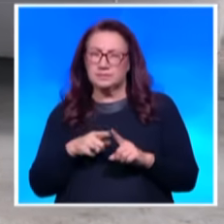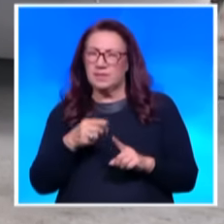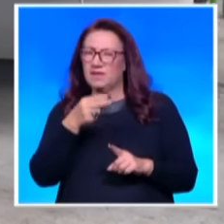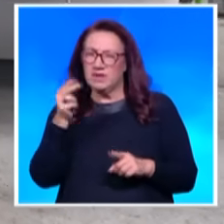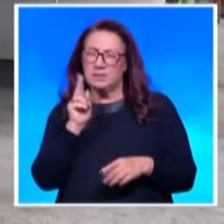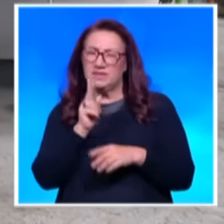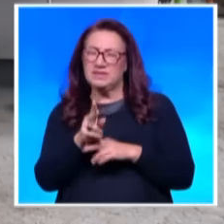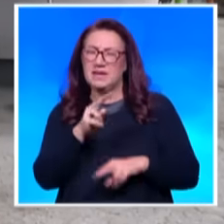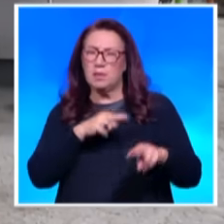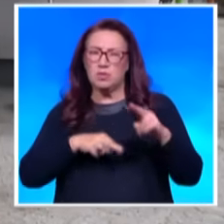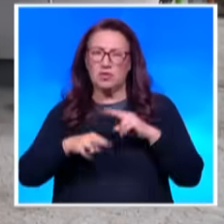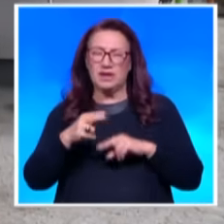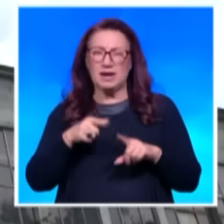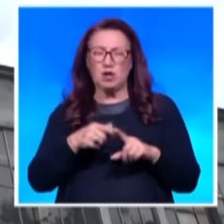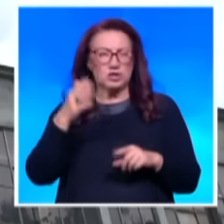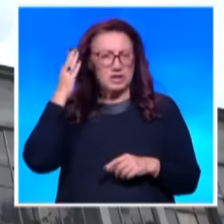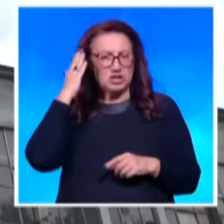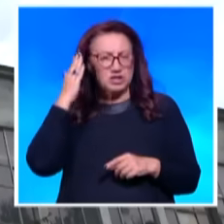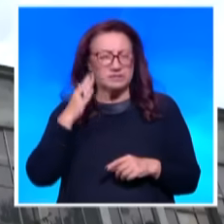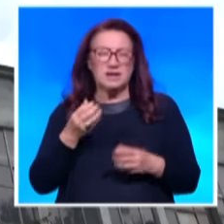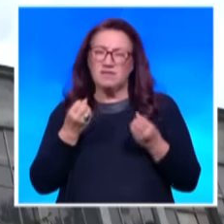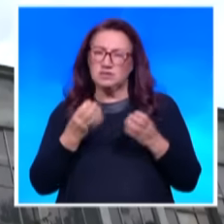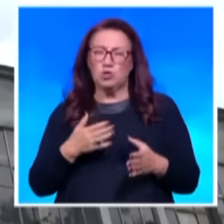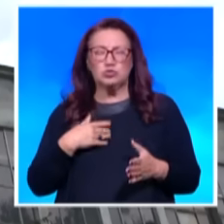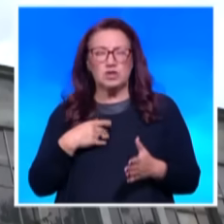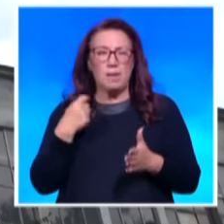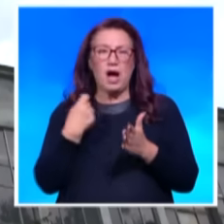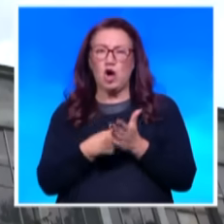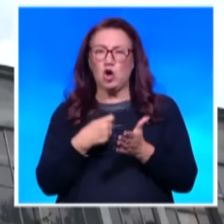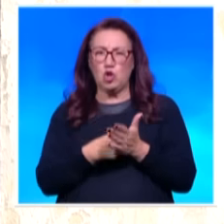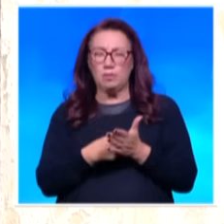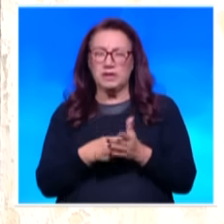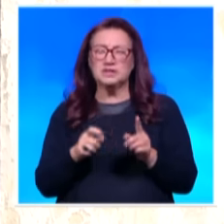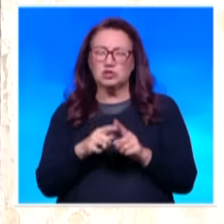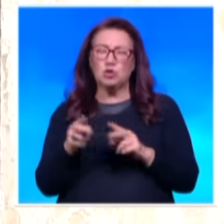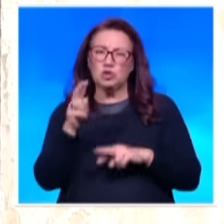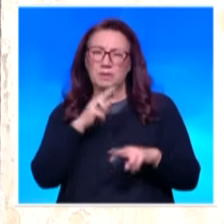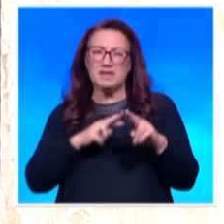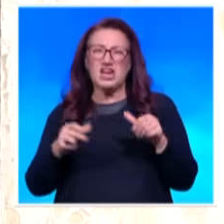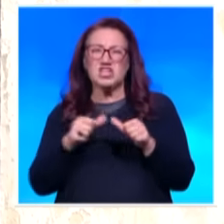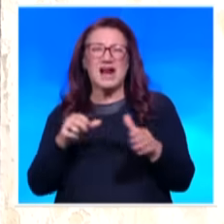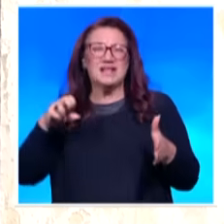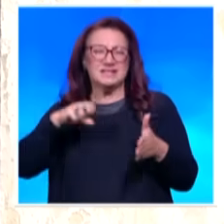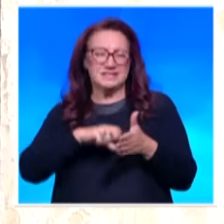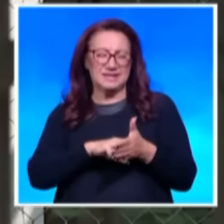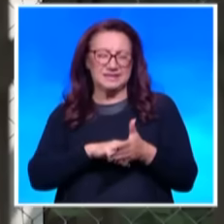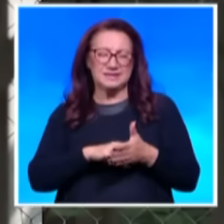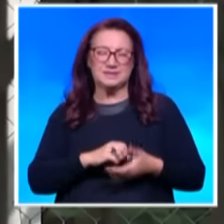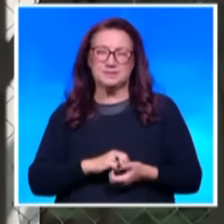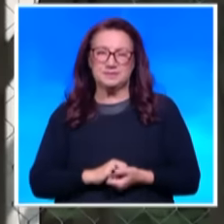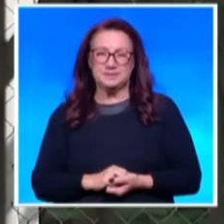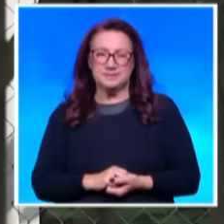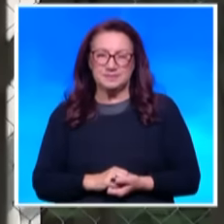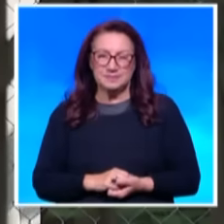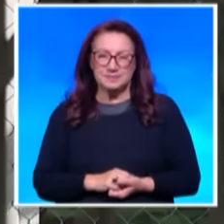за енергийно и водно регулиране. Възможни са и санкции и преразглеждане на лиценза, обобщиха министрите. За BTV новините,